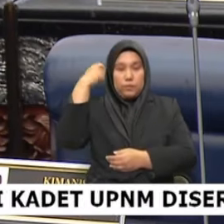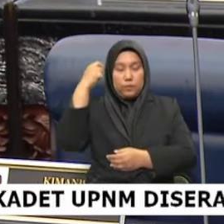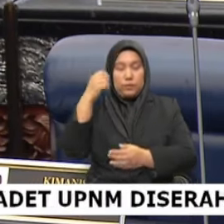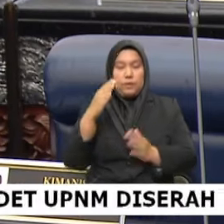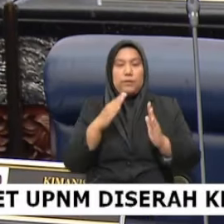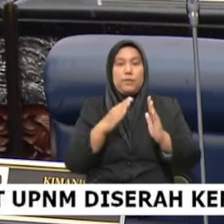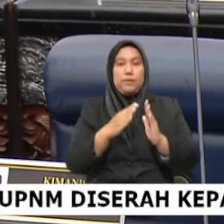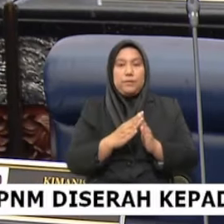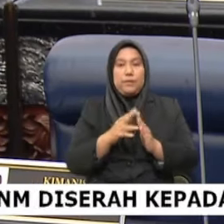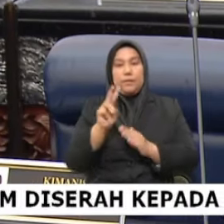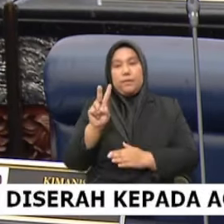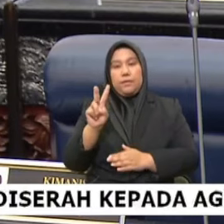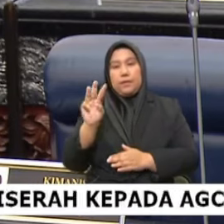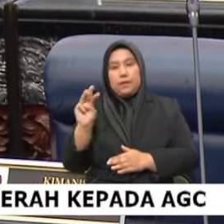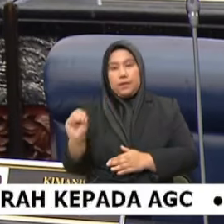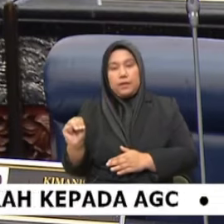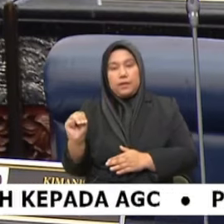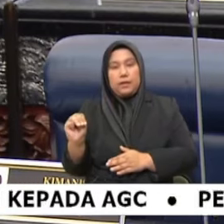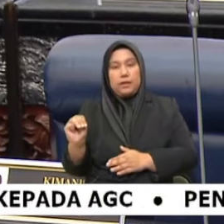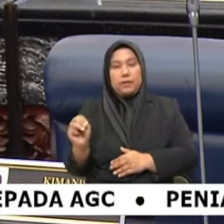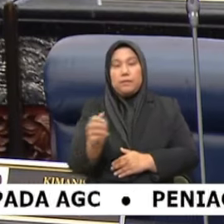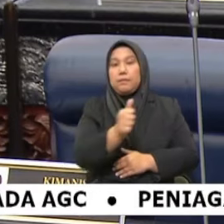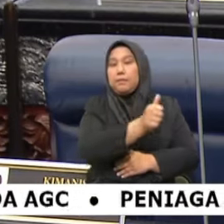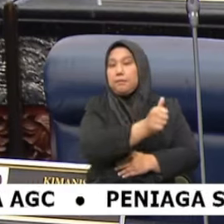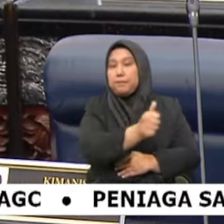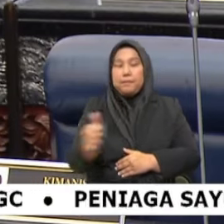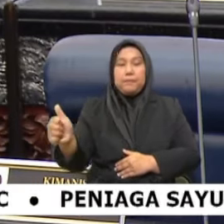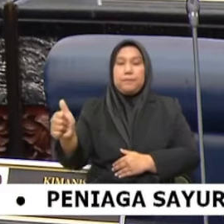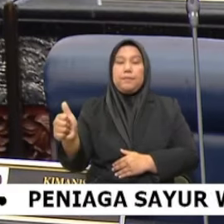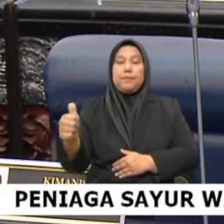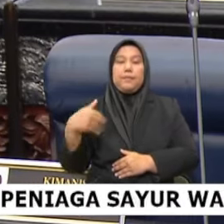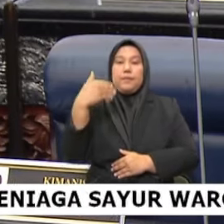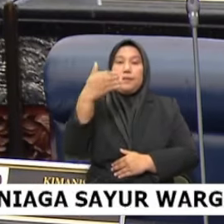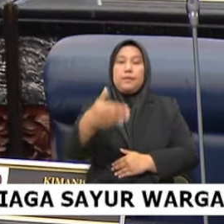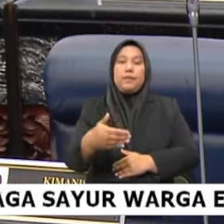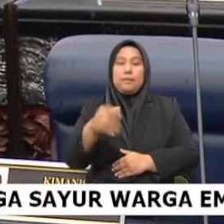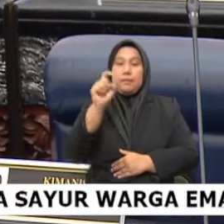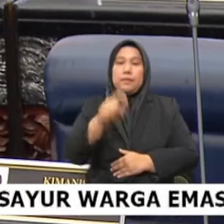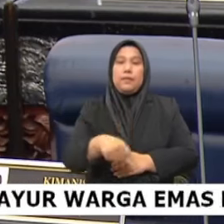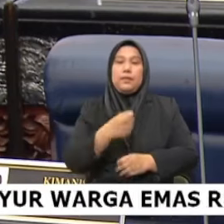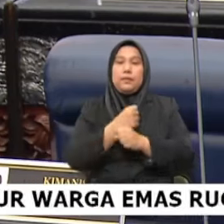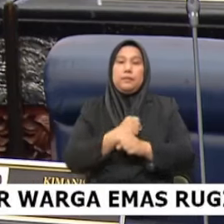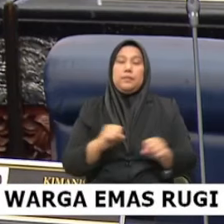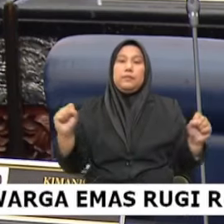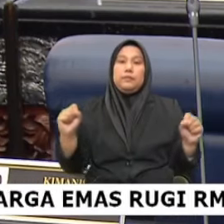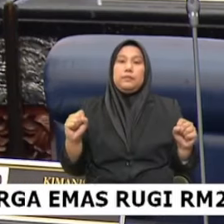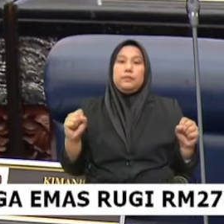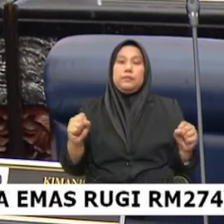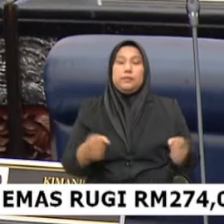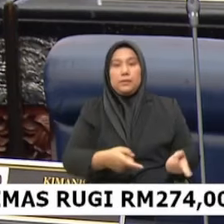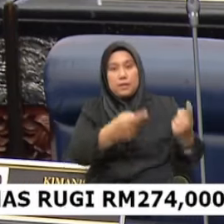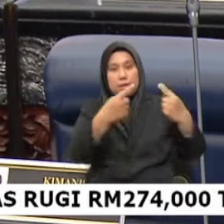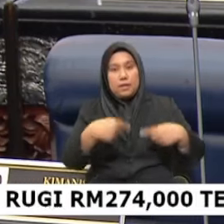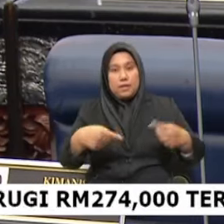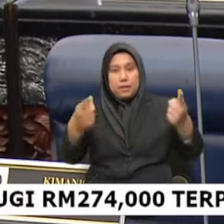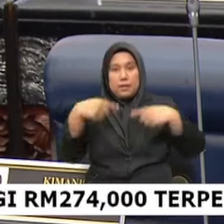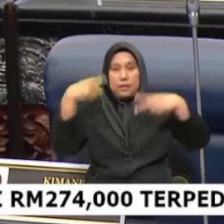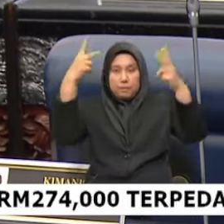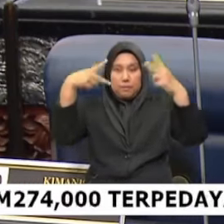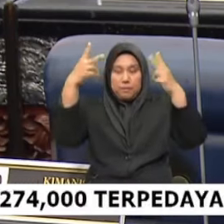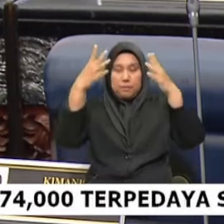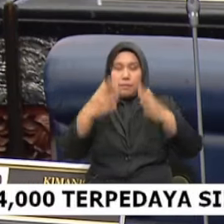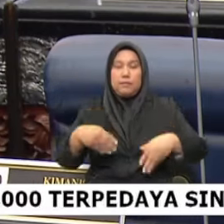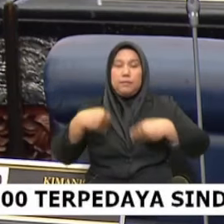VM 2026, barisan hadapan atau frontliners perlu bersedia menerima kehadiran para pelancong dan